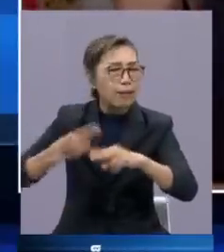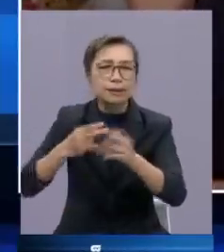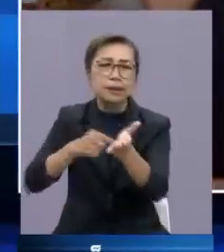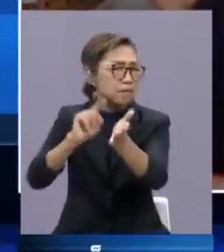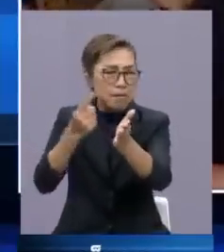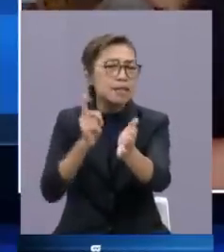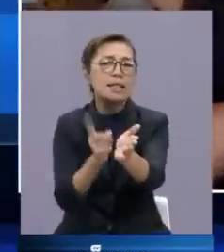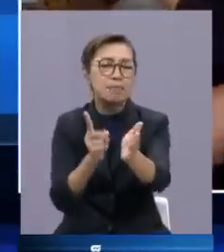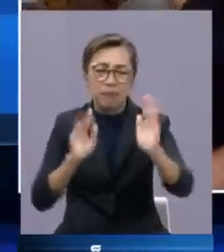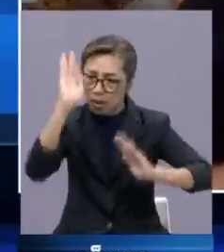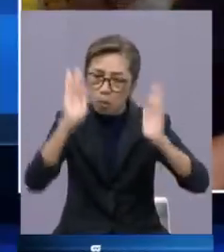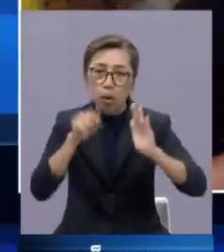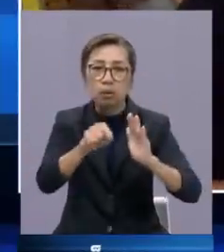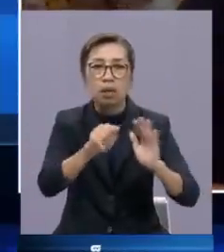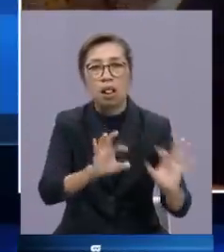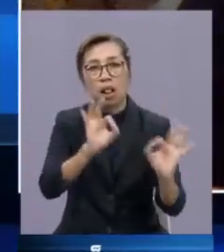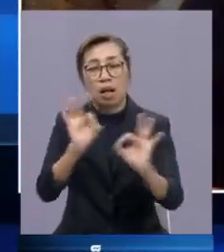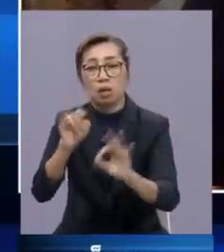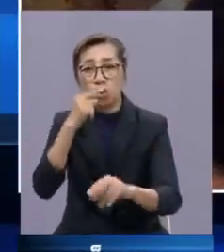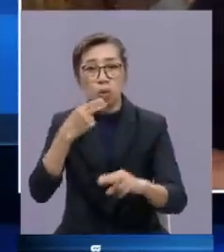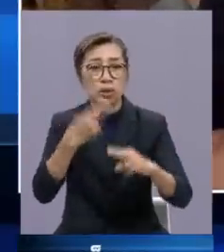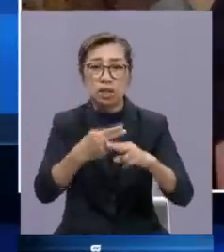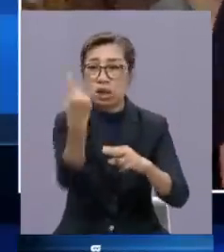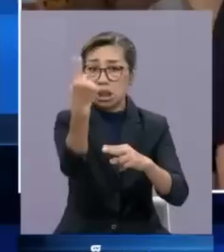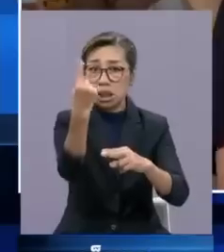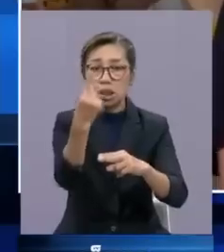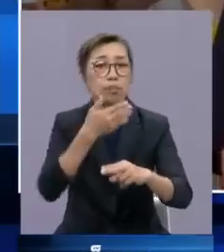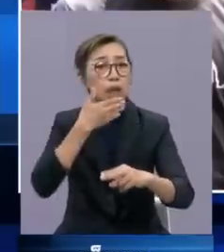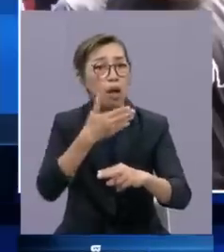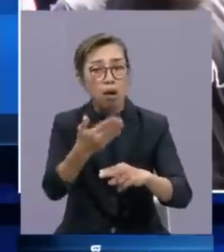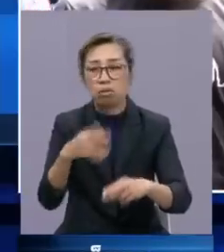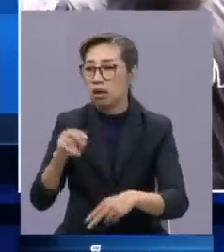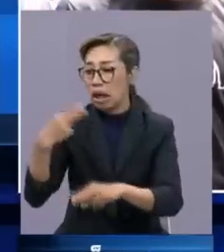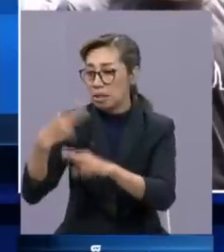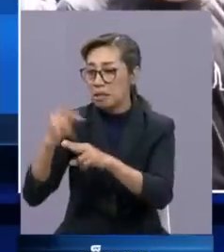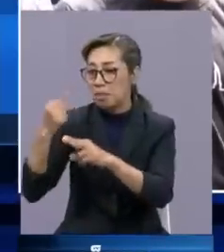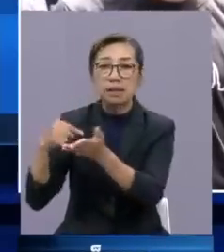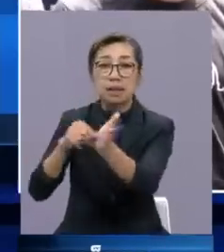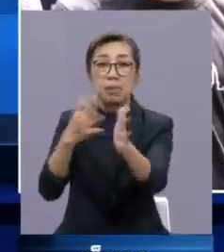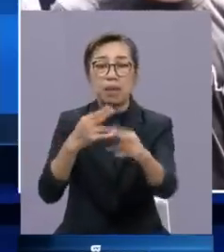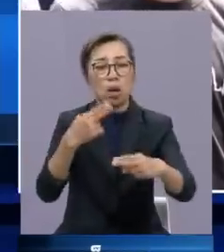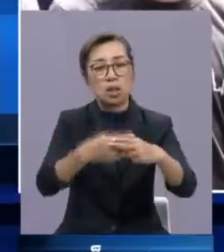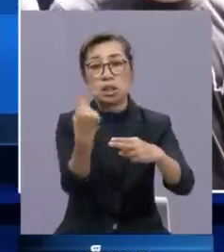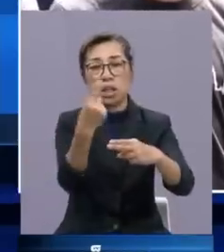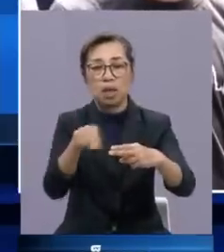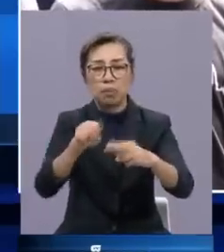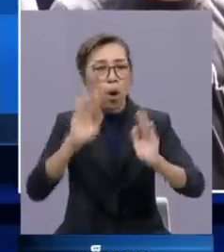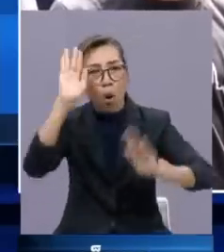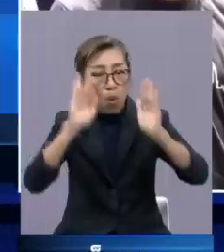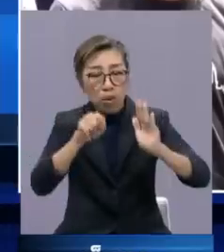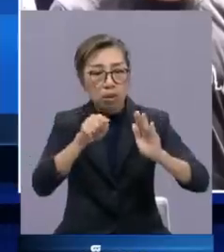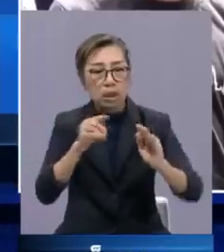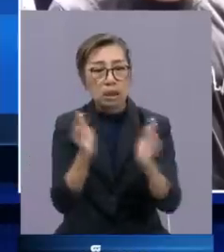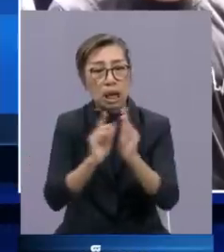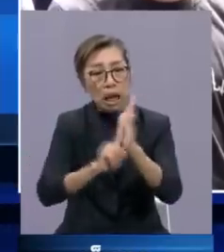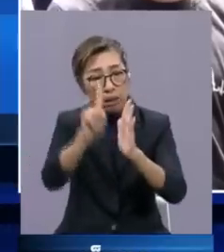ะครับแล้วถ้าเกิดไม่มีใครเสนอมาแข่งอะก็ยังเป็นชื่อเดิมไงในชื่อแรกเนี่ยนะครับในความหมายก็คืออย่างนั้นอ่ะก็ต้องรอดูกันนะครับว่าหลังจากนี้เนี่ยมัน